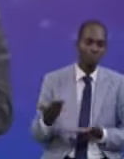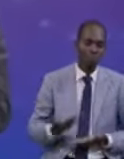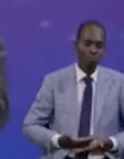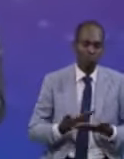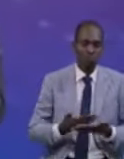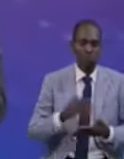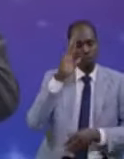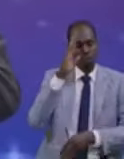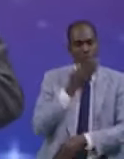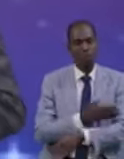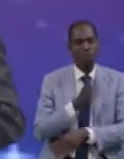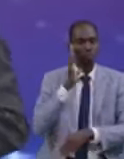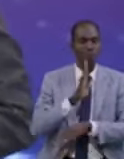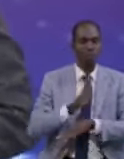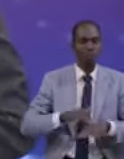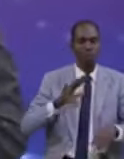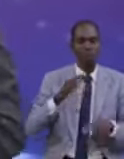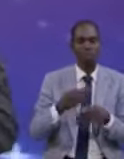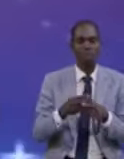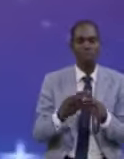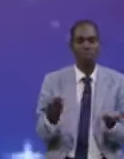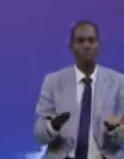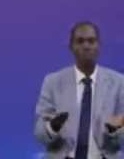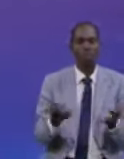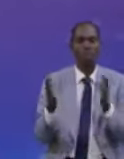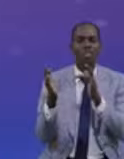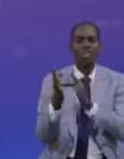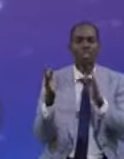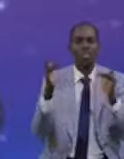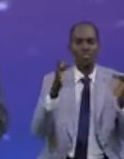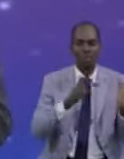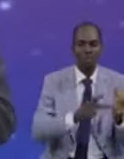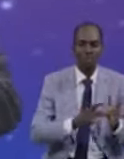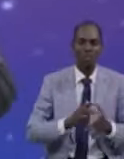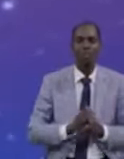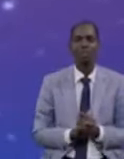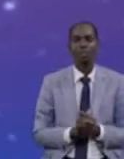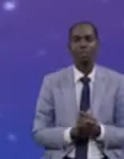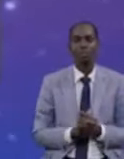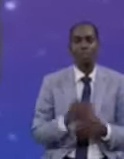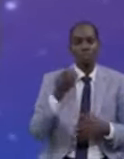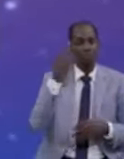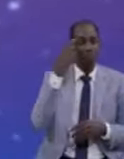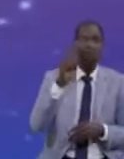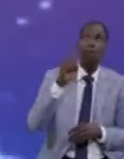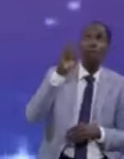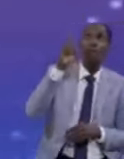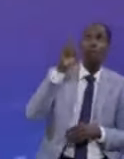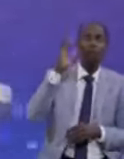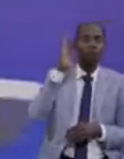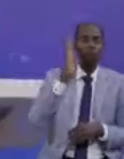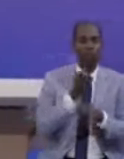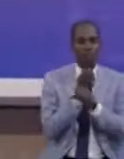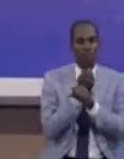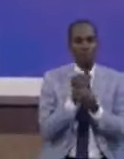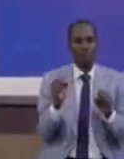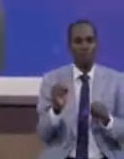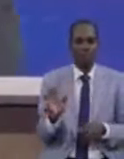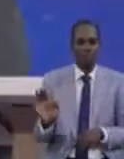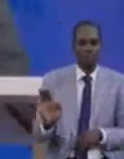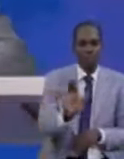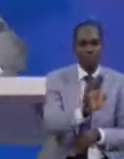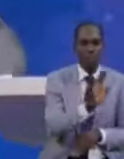demande de Jésus criez-moi ce nom Jésus car c'est lui qui sauvera son peuple de